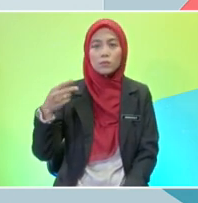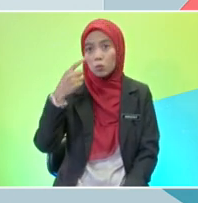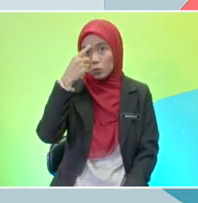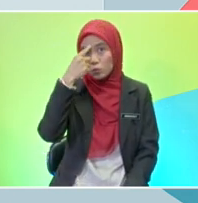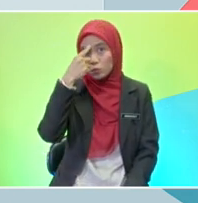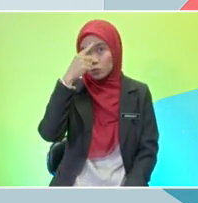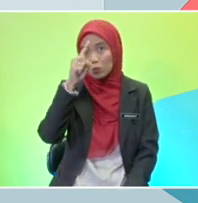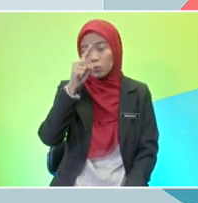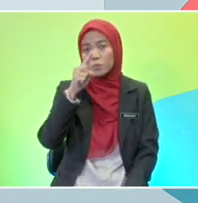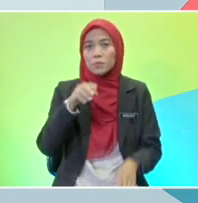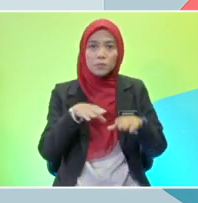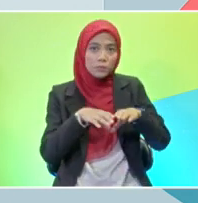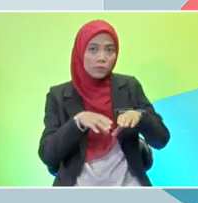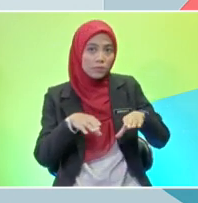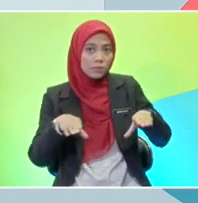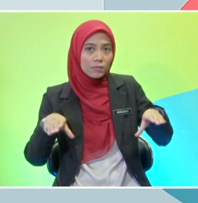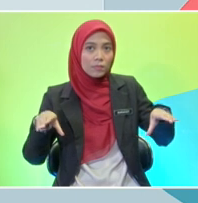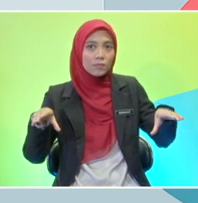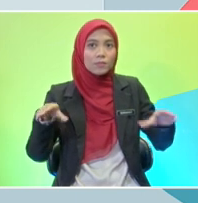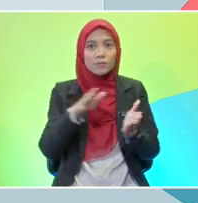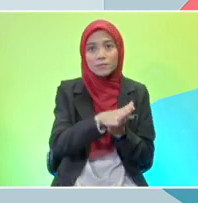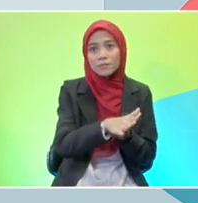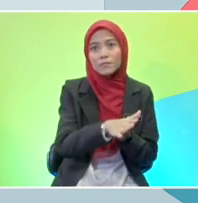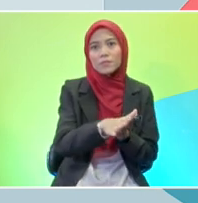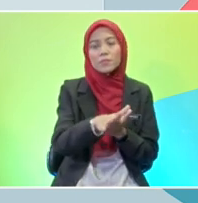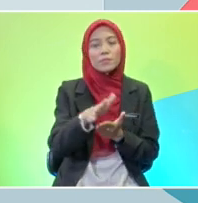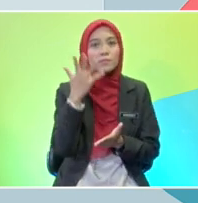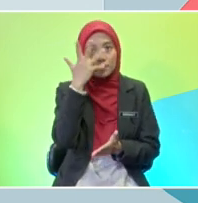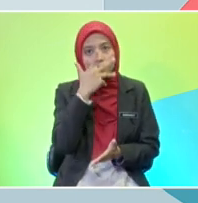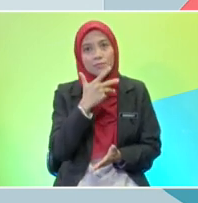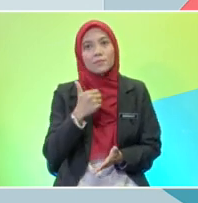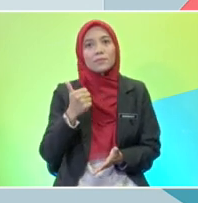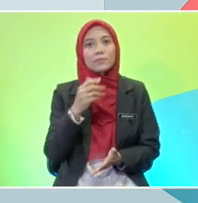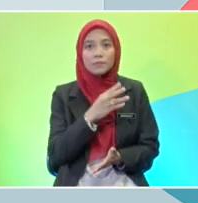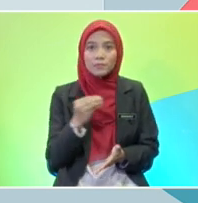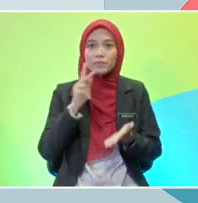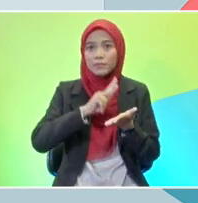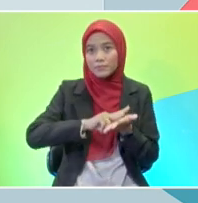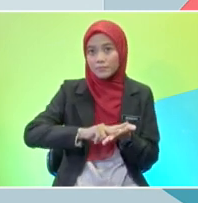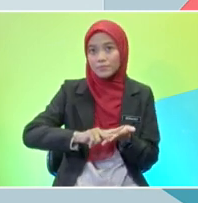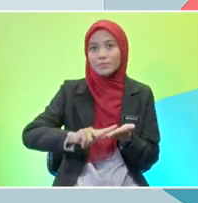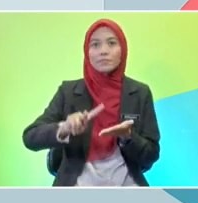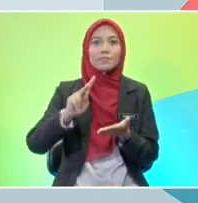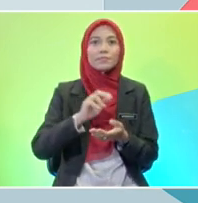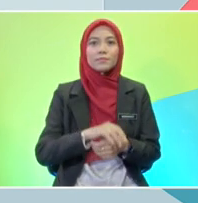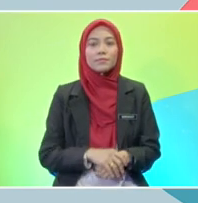seni ukiran kayu yang kita hasilkan supaya tampak lebih menarik dan juga ke material